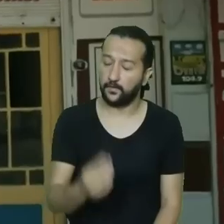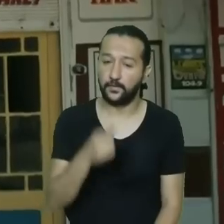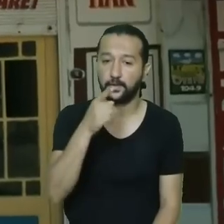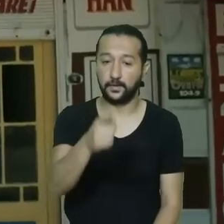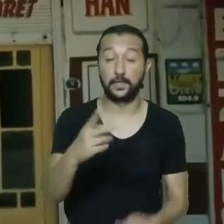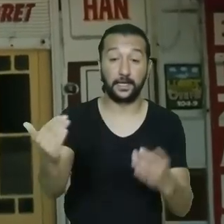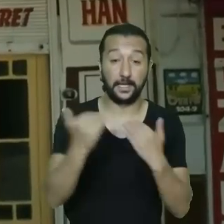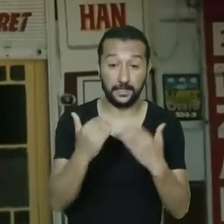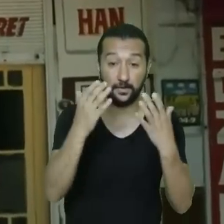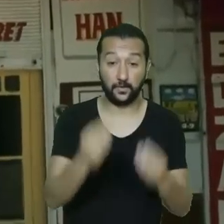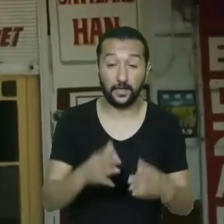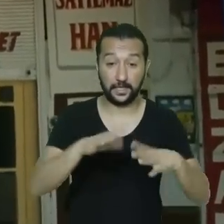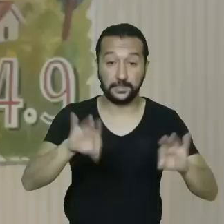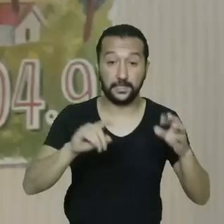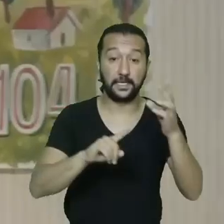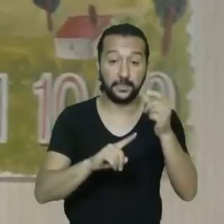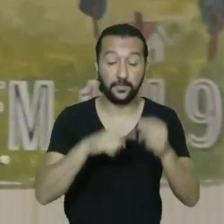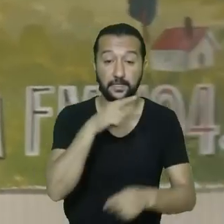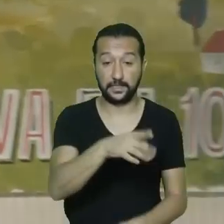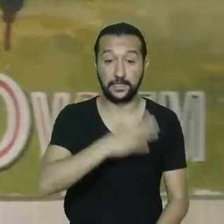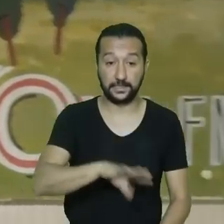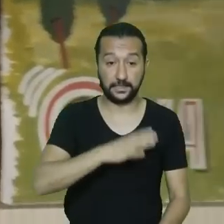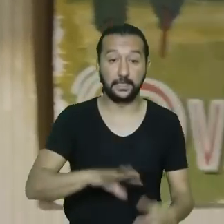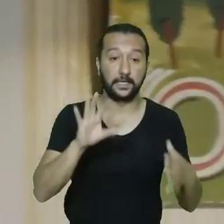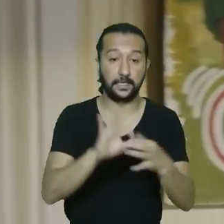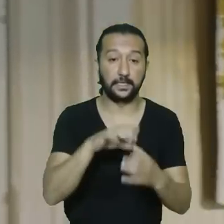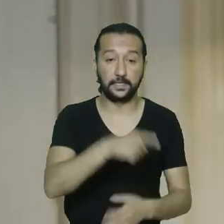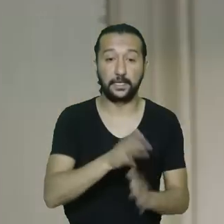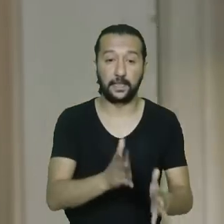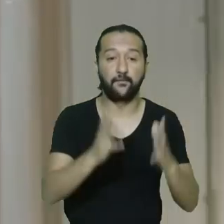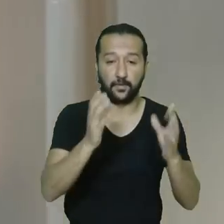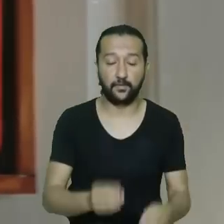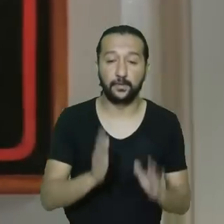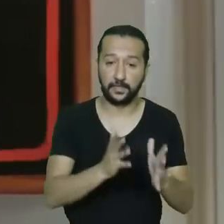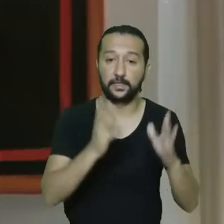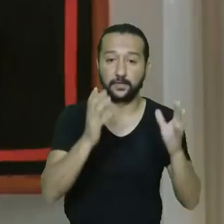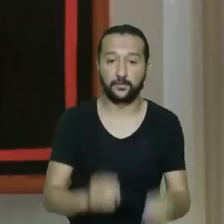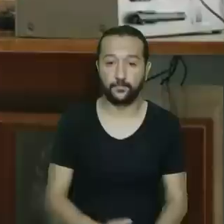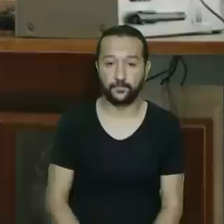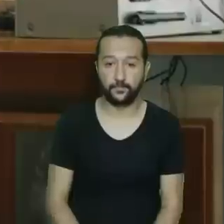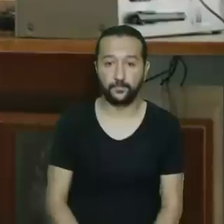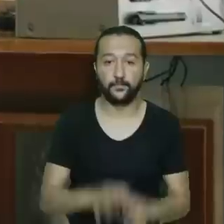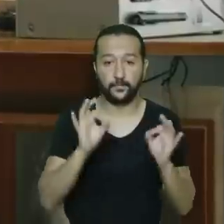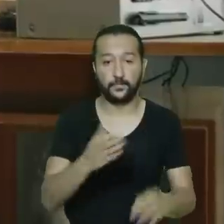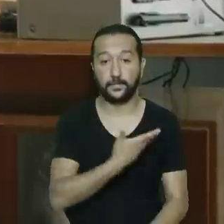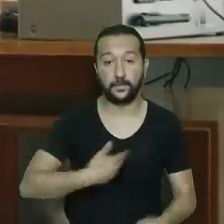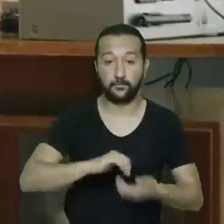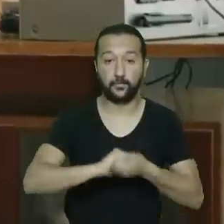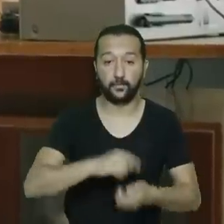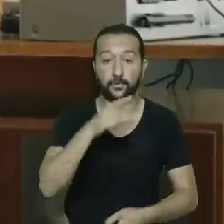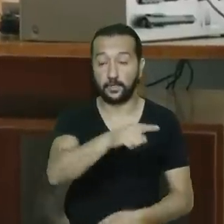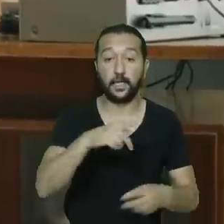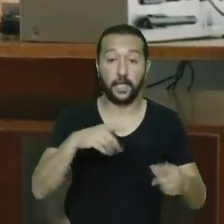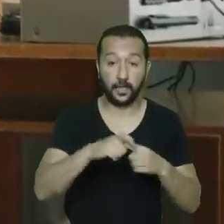lokantasının katkılarıyla hazırlanan İsmail'in istek hattı devam ediyor. Devam ediyor. Evet sevgili dostlar,